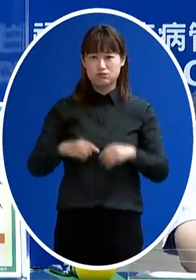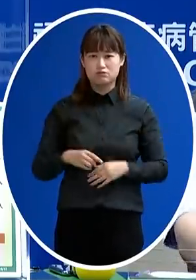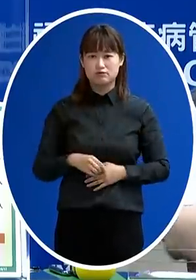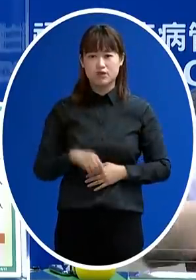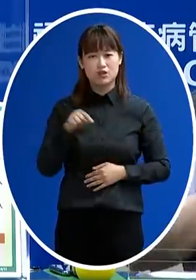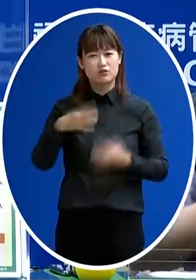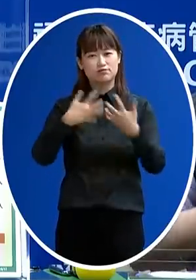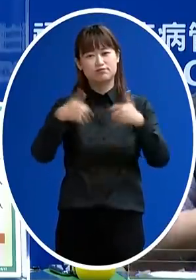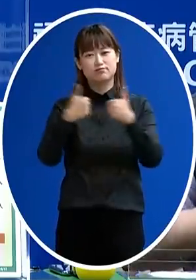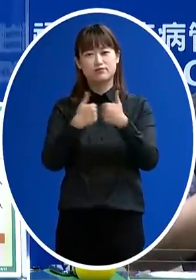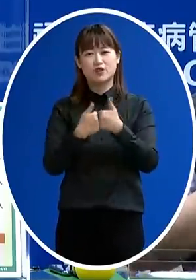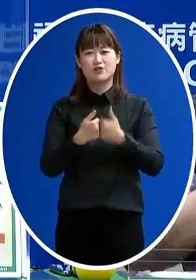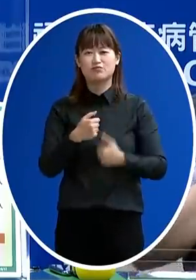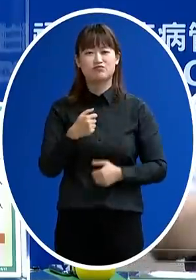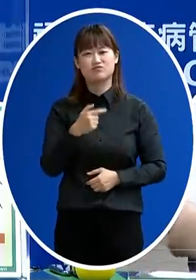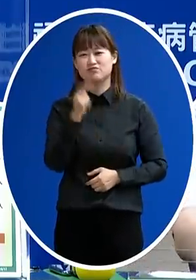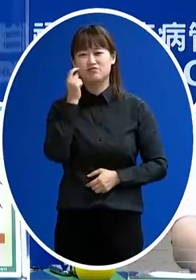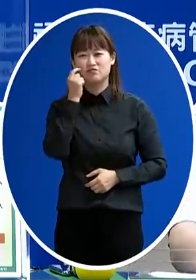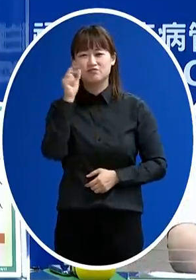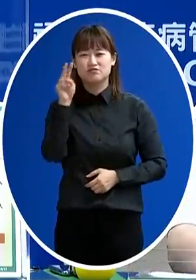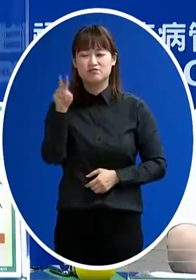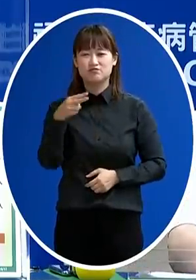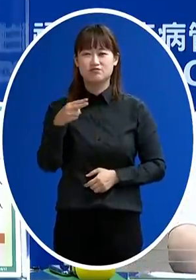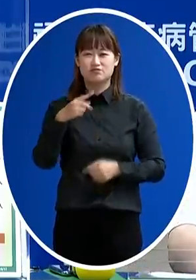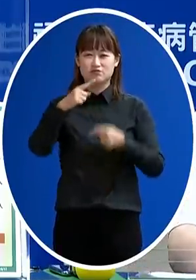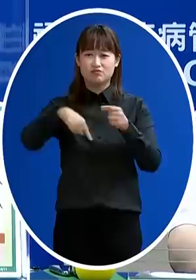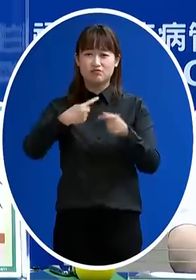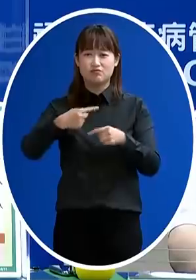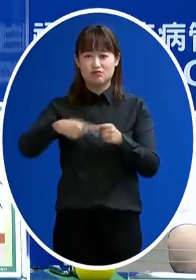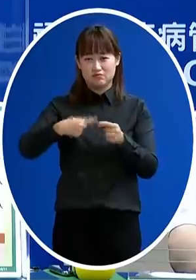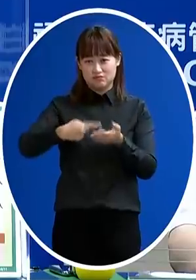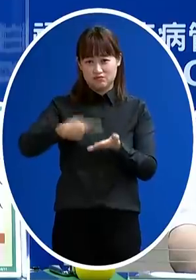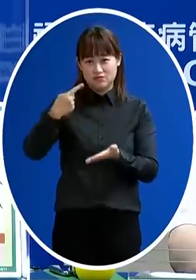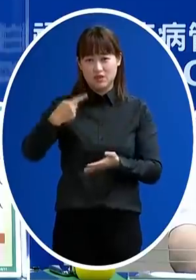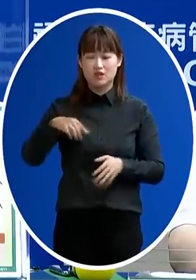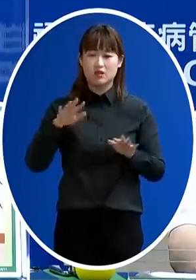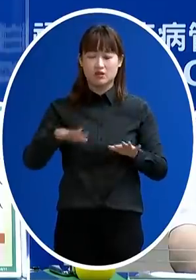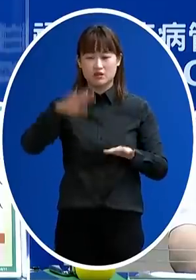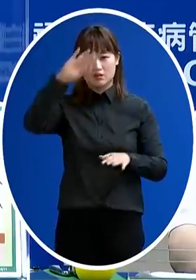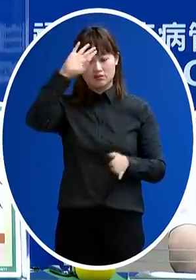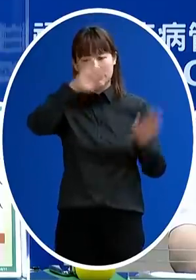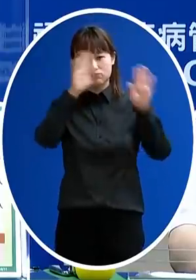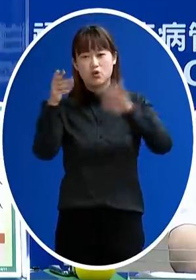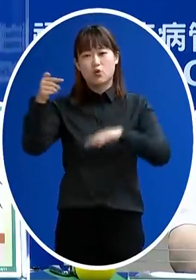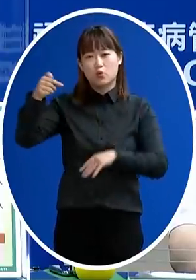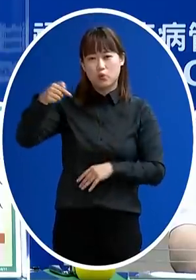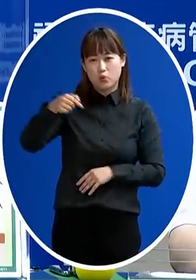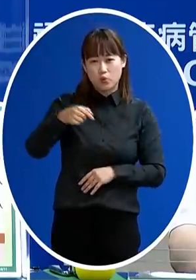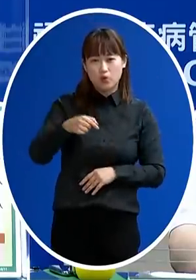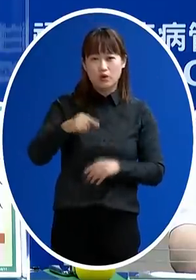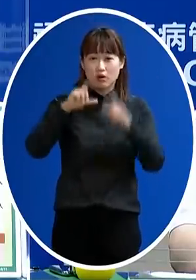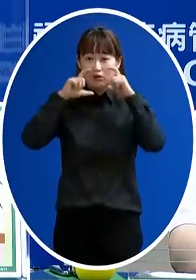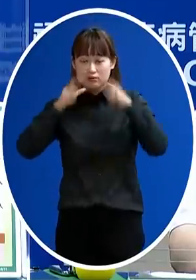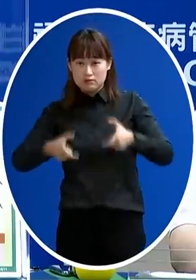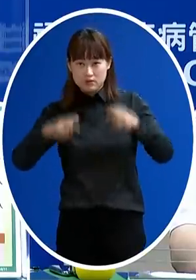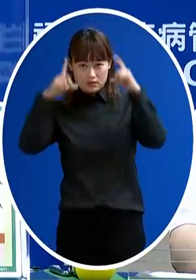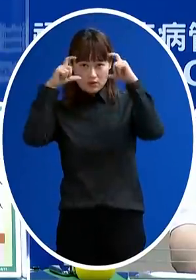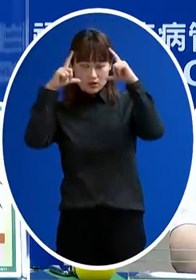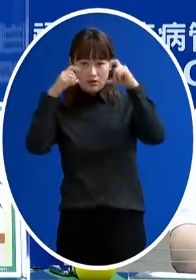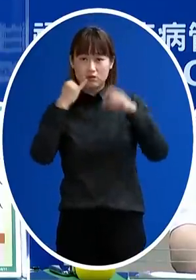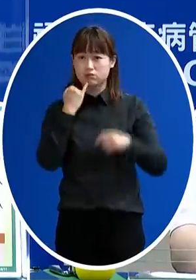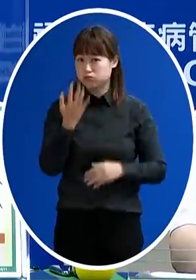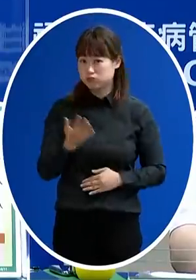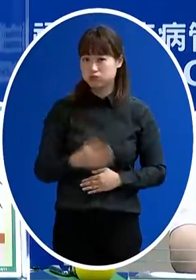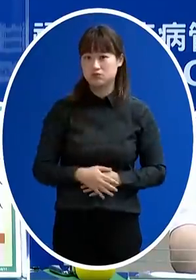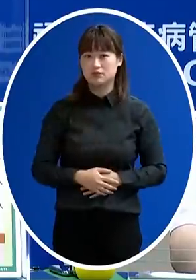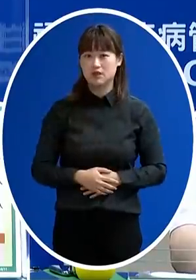这机会。那确实在这样的一个疫情缓和的情况之下，那短暂的脱下口罩来拍照